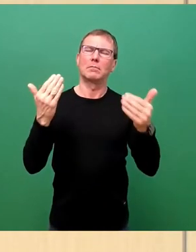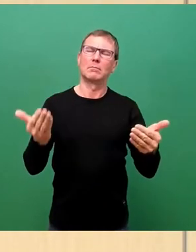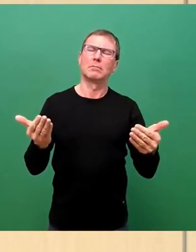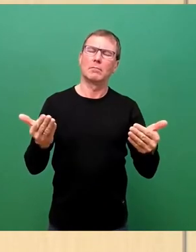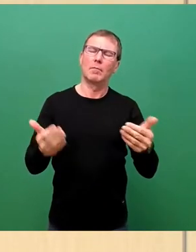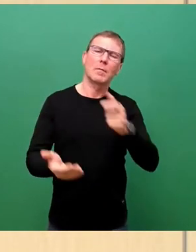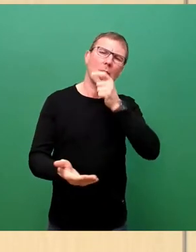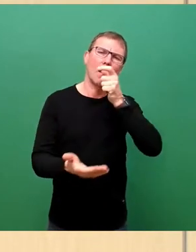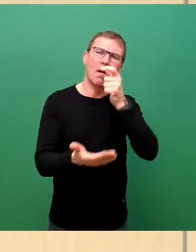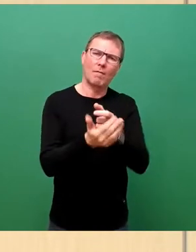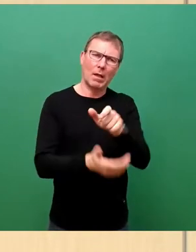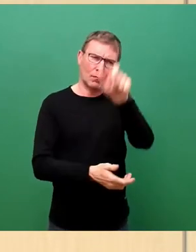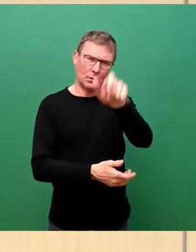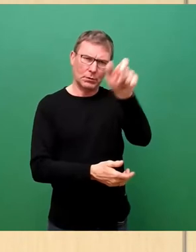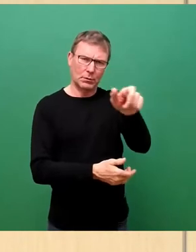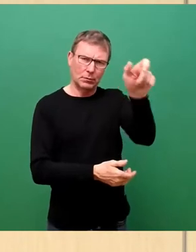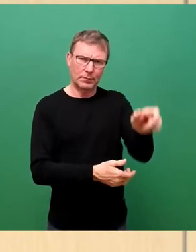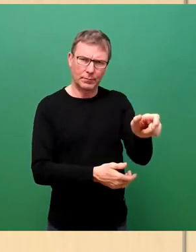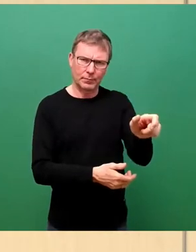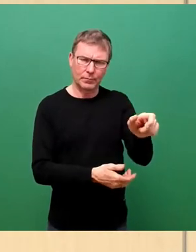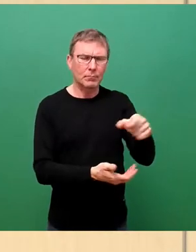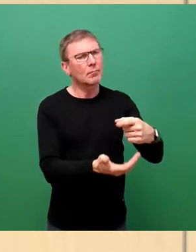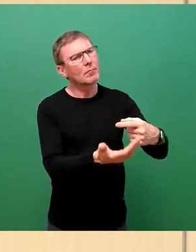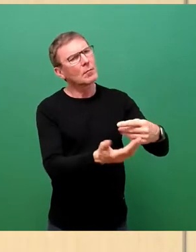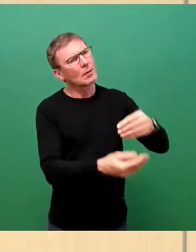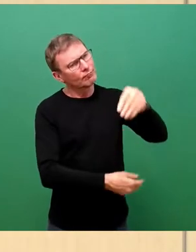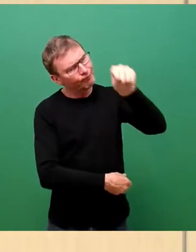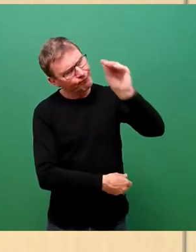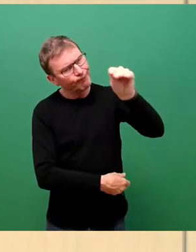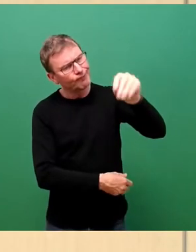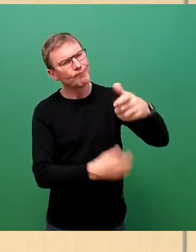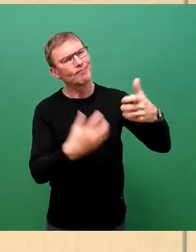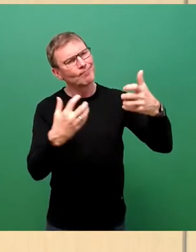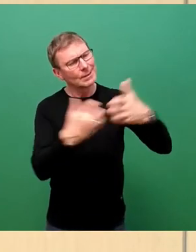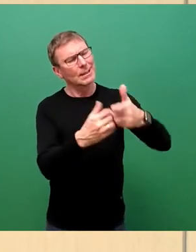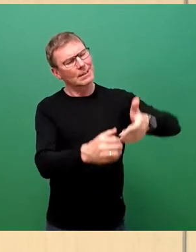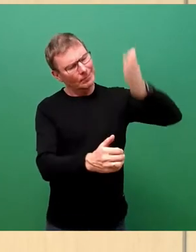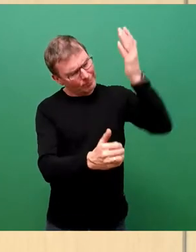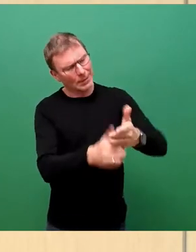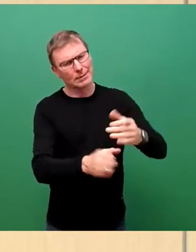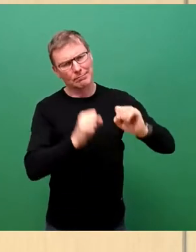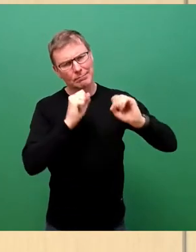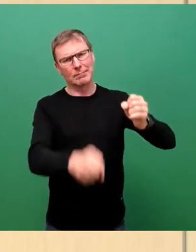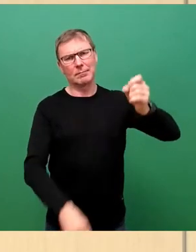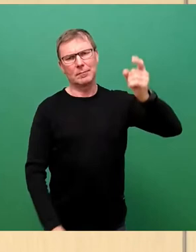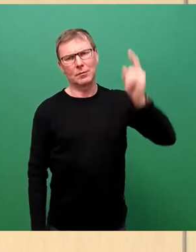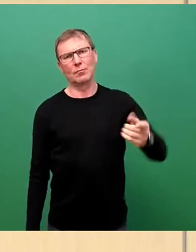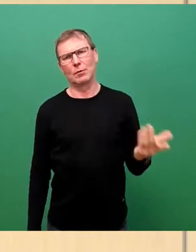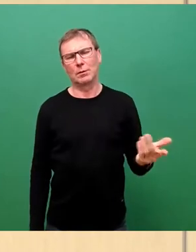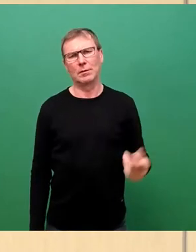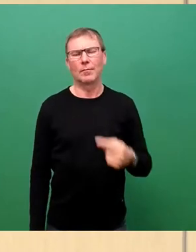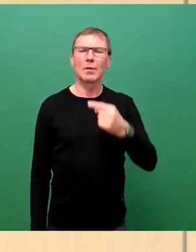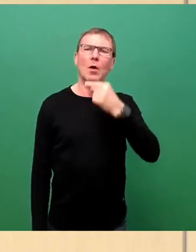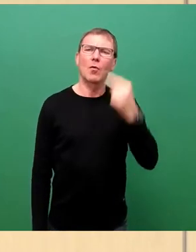Verantwortlichen aufgefordert werden, zum Ende dieses Krieges, zum Ende der Aggression Russlands